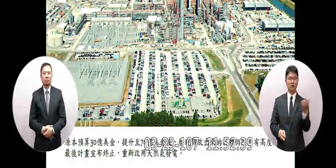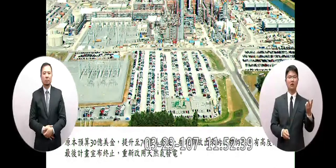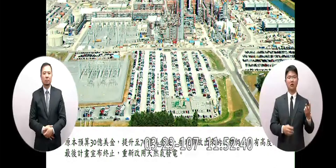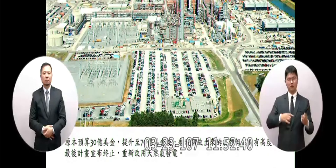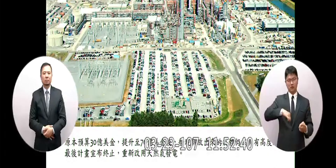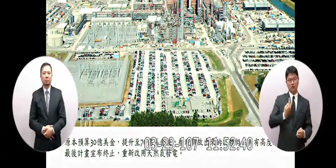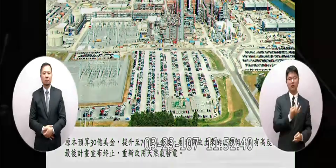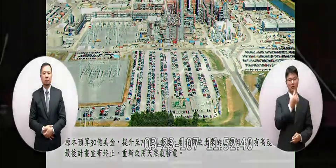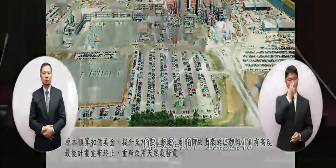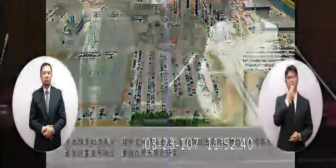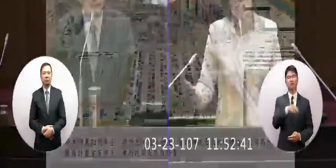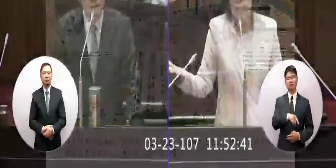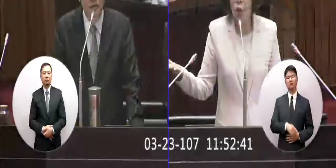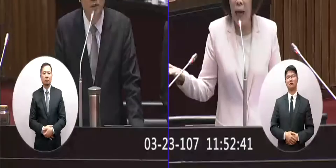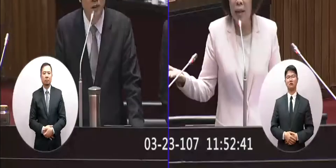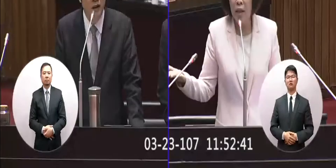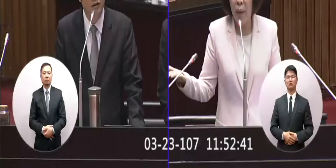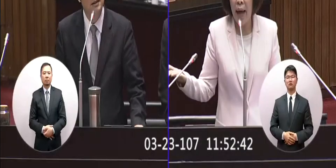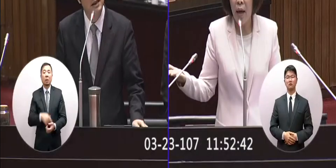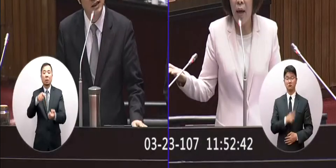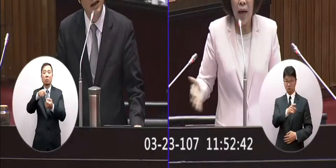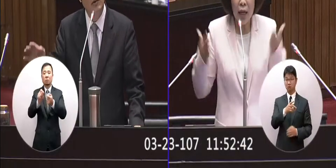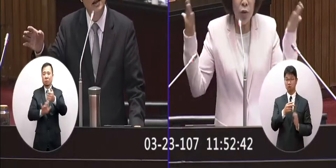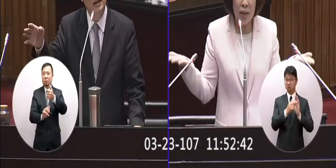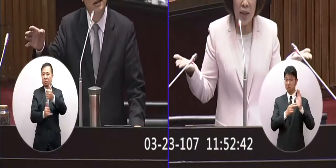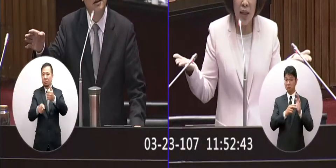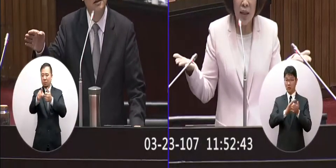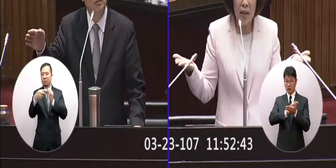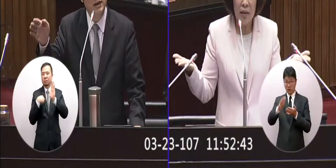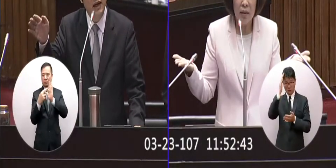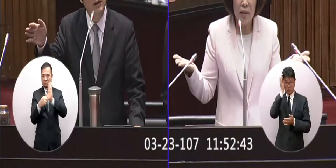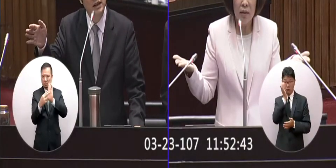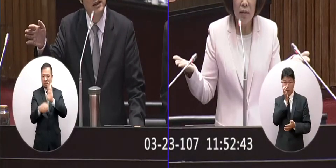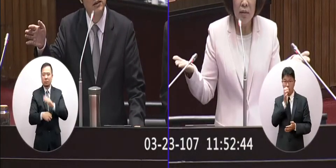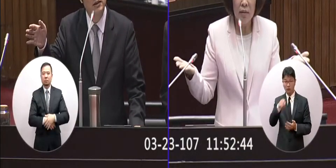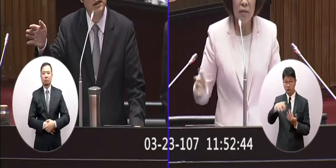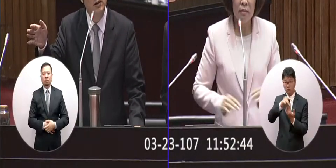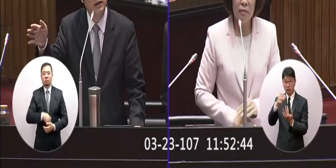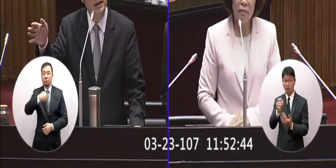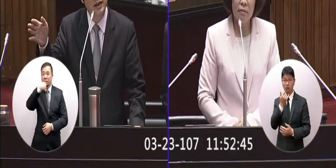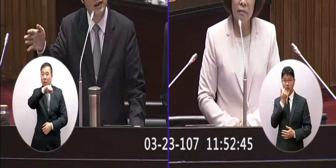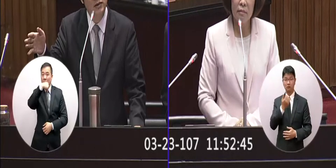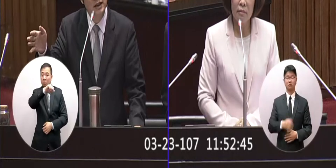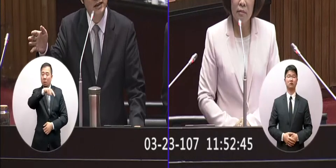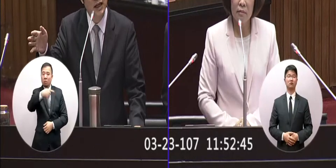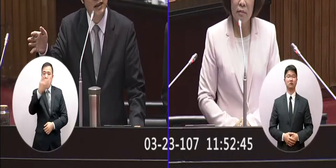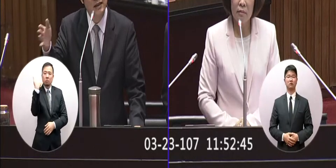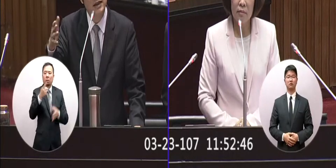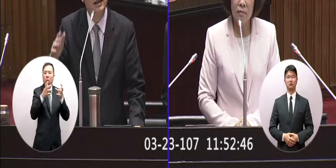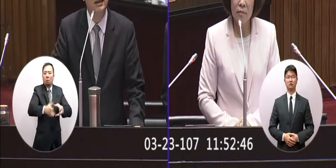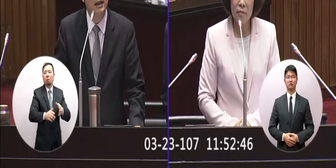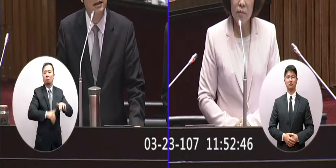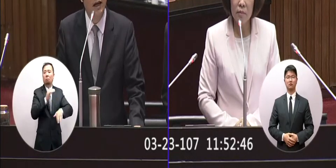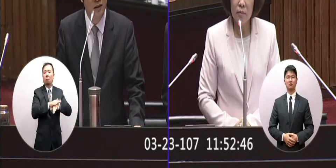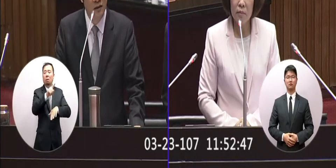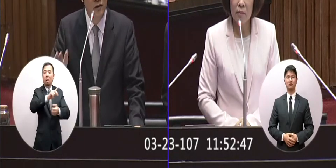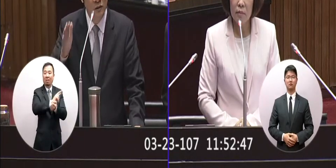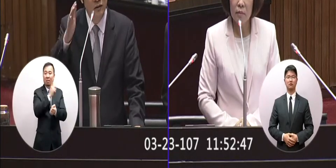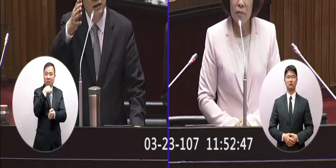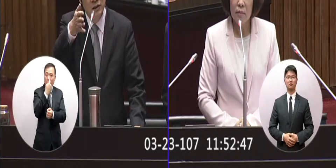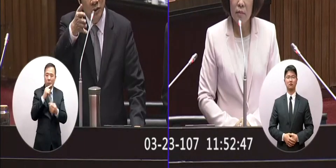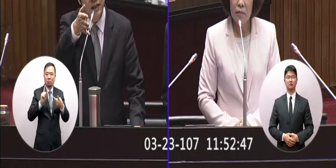天然气。 这个跟 你说干净的煤可以选择， 不，台湾已经有成功了，像林口电厂跟大林电